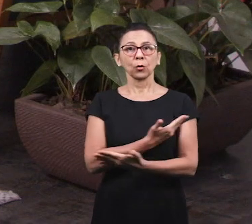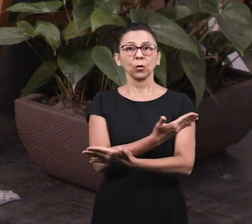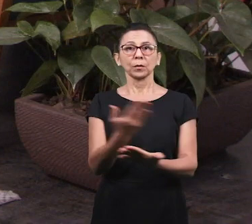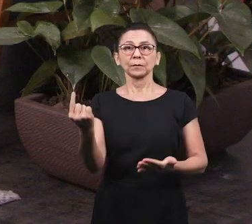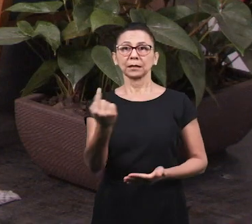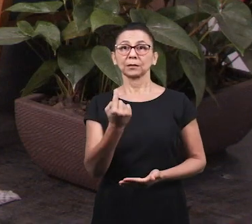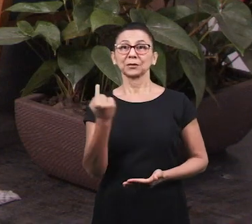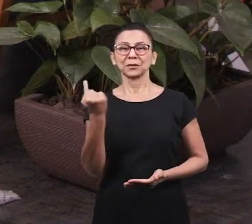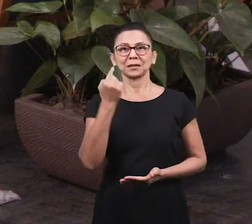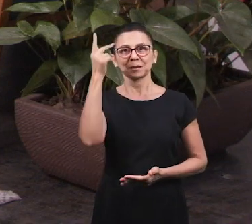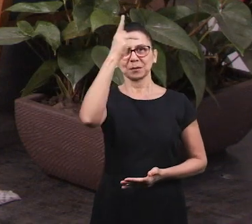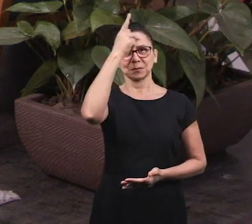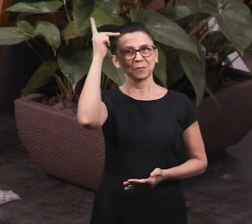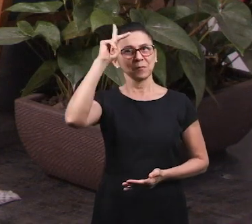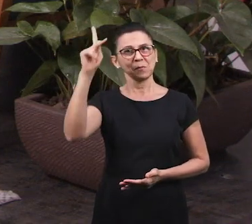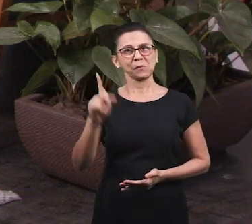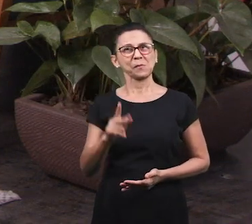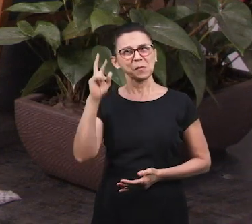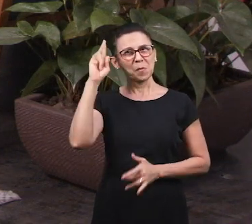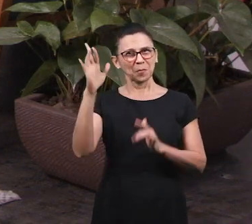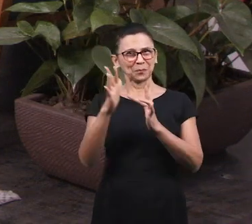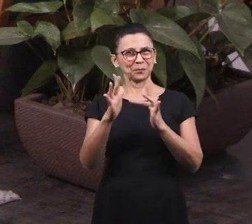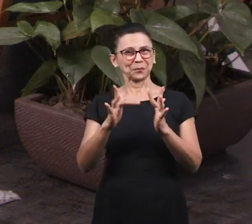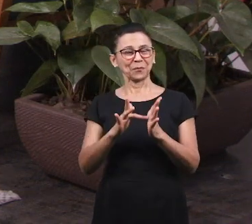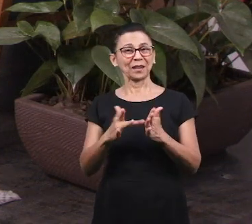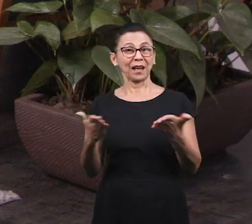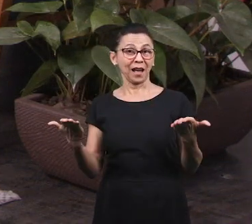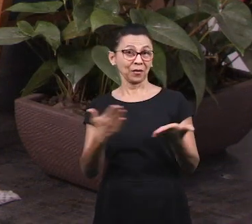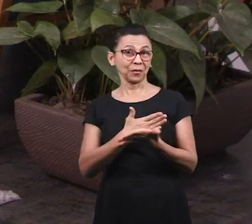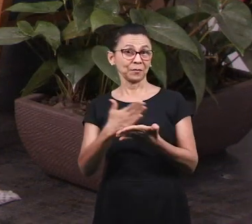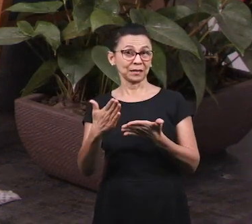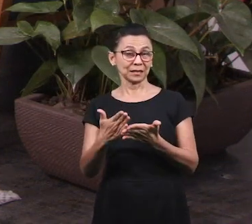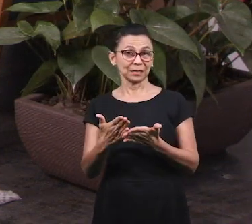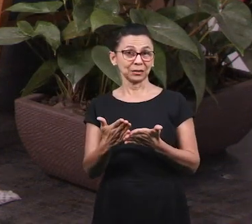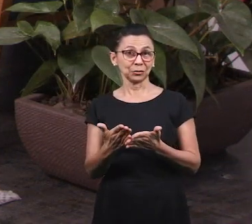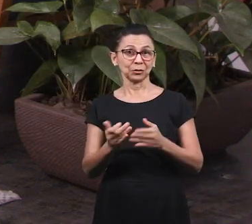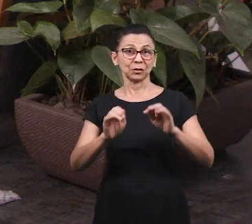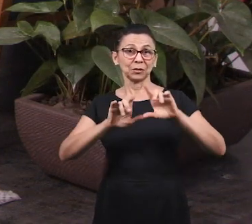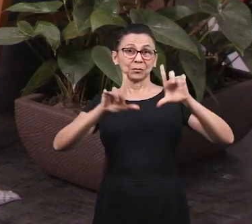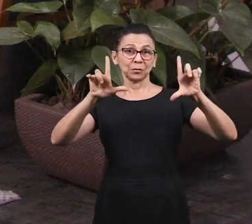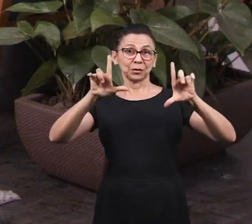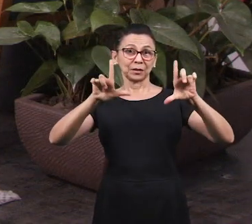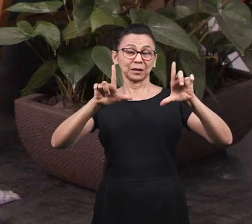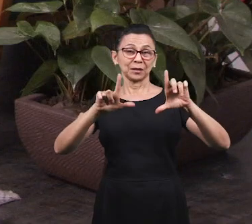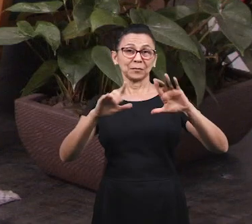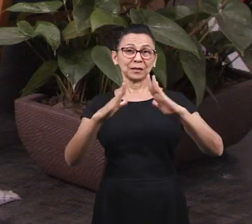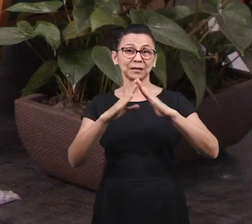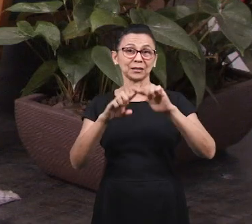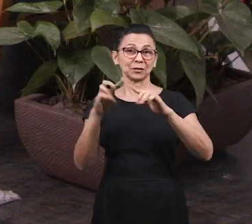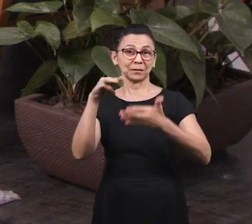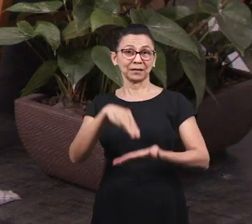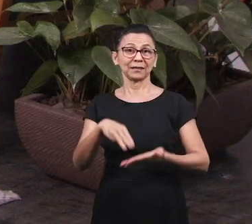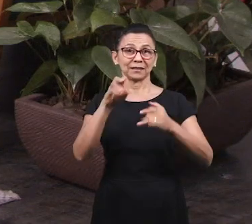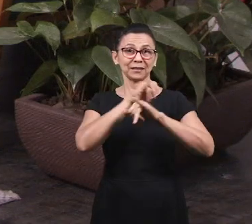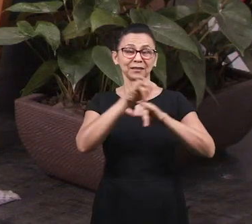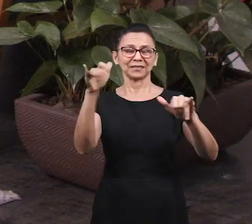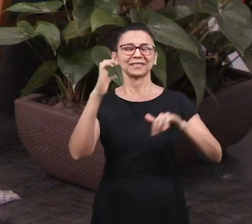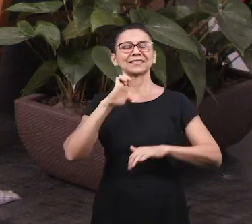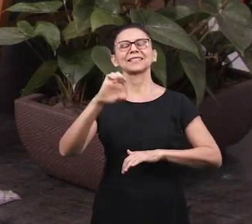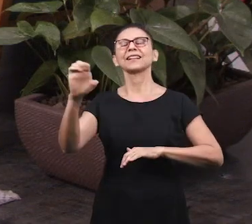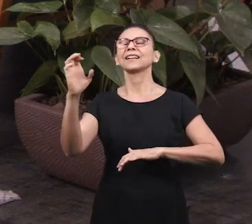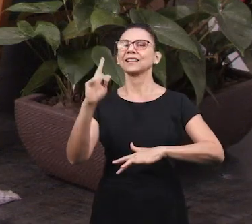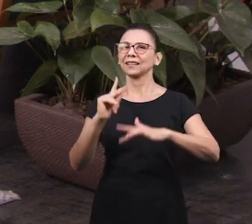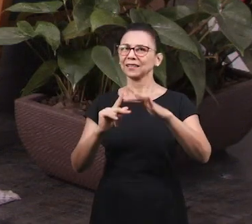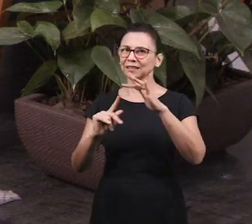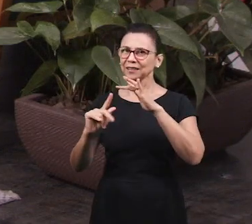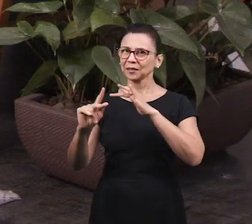Je salue à tous dans la paix du Seigneur Jésus. Nous commençons encore une édition de l'Église chrétienne Maranatha en annonçant